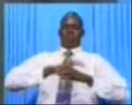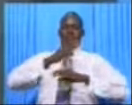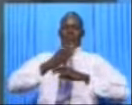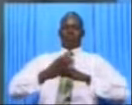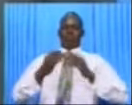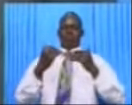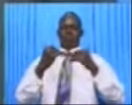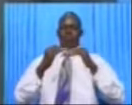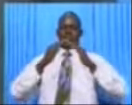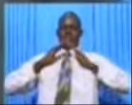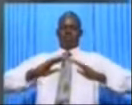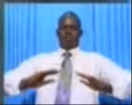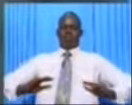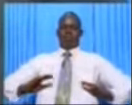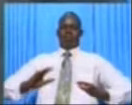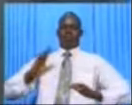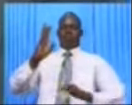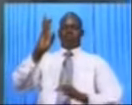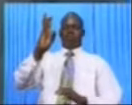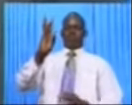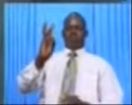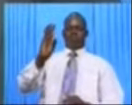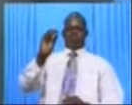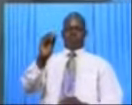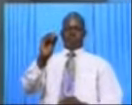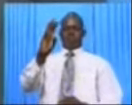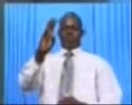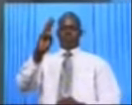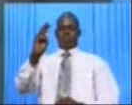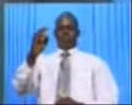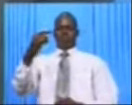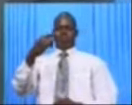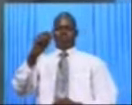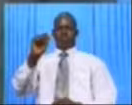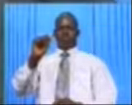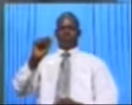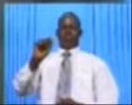industrielle, soit c'est 60 mégawatts qui ont été réalisés,